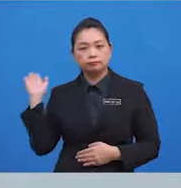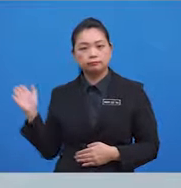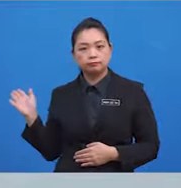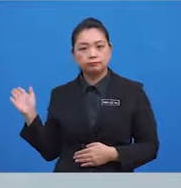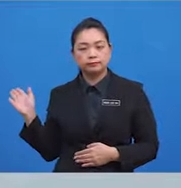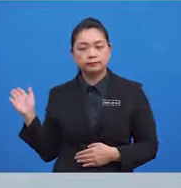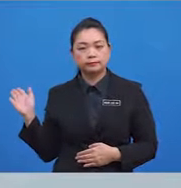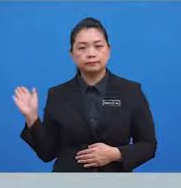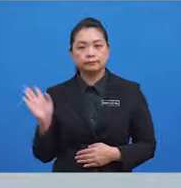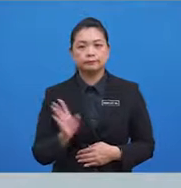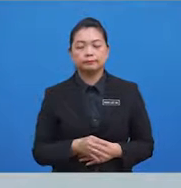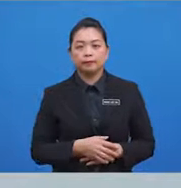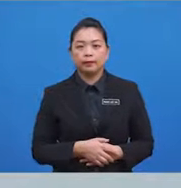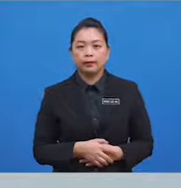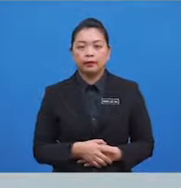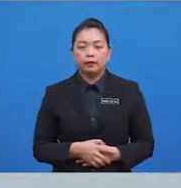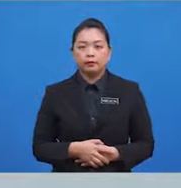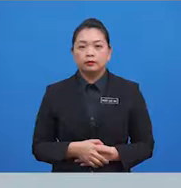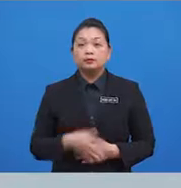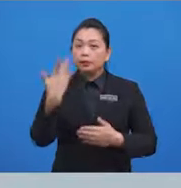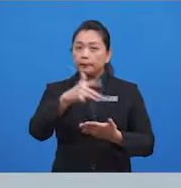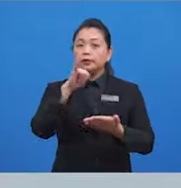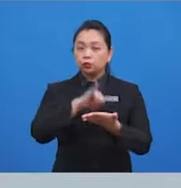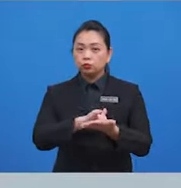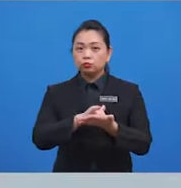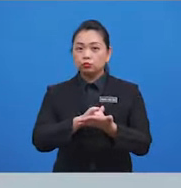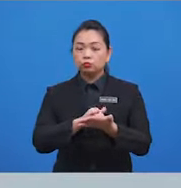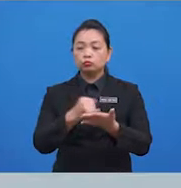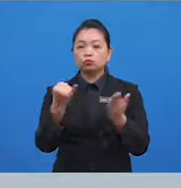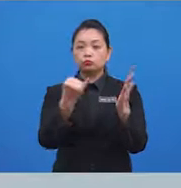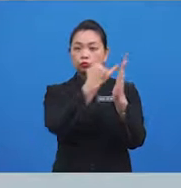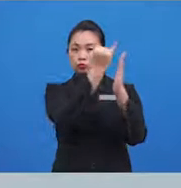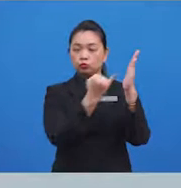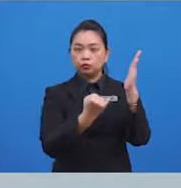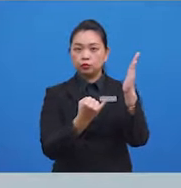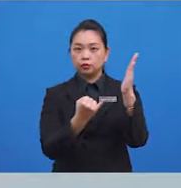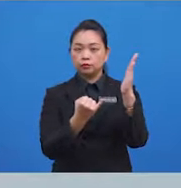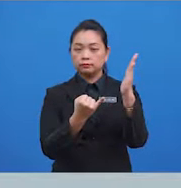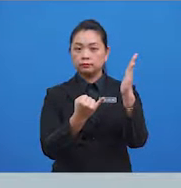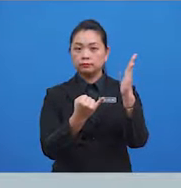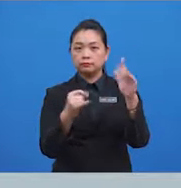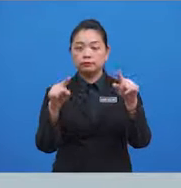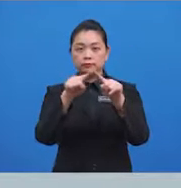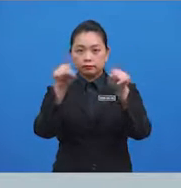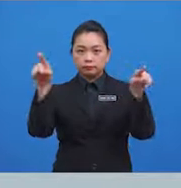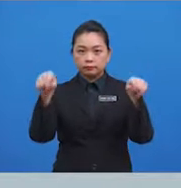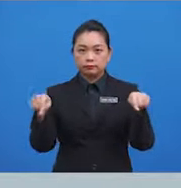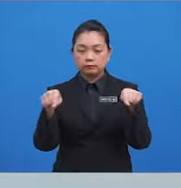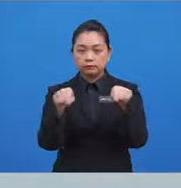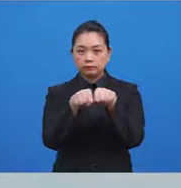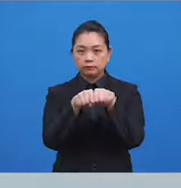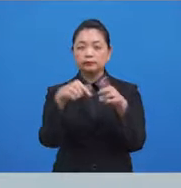lebar 3 cm. Kemudian, lukis segi empat tepat kedua dengan ukuran